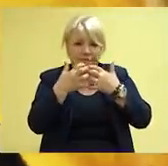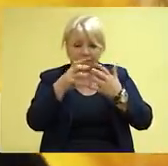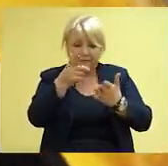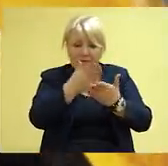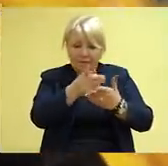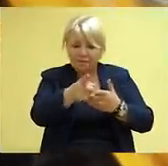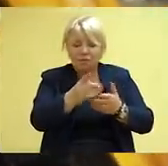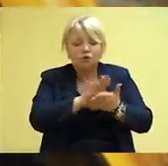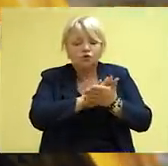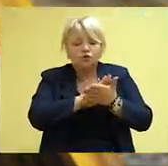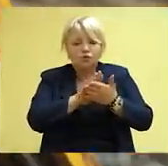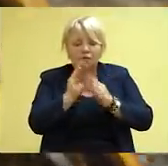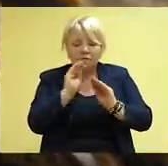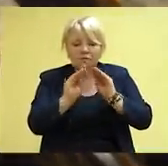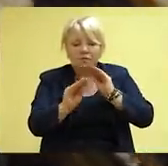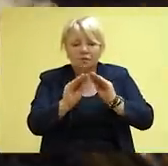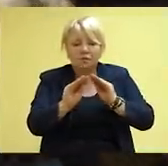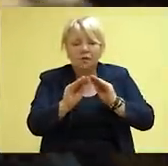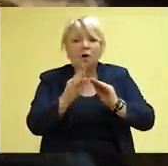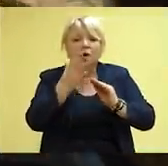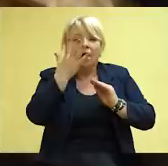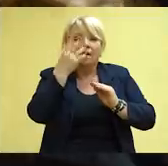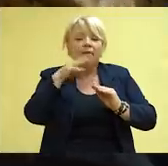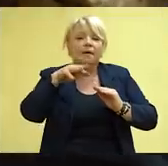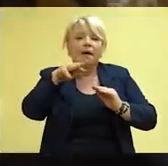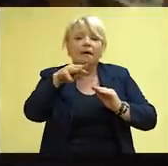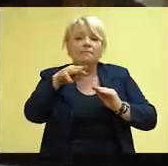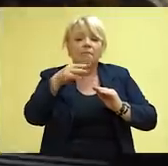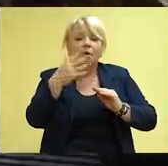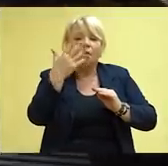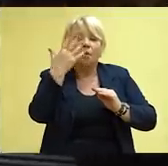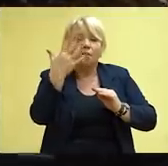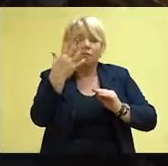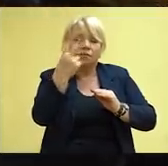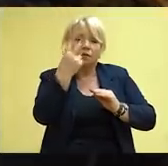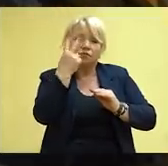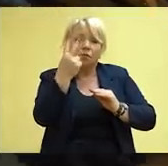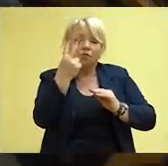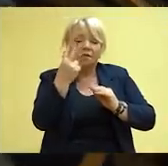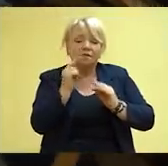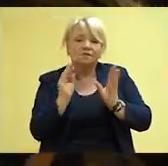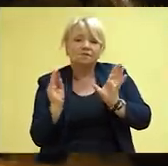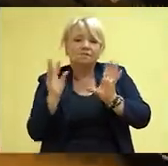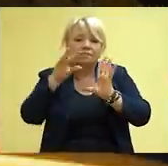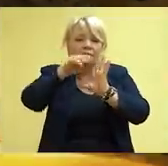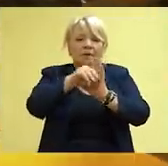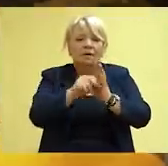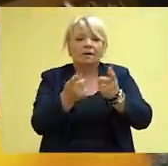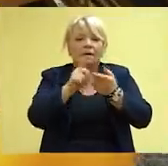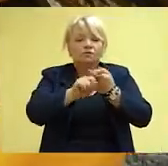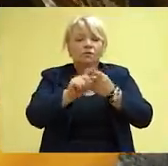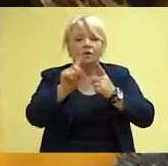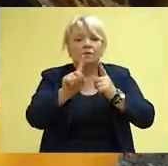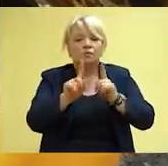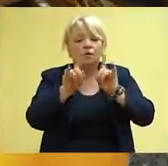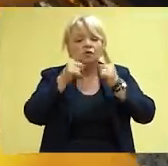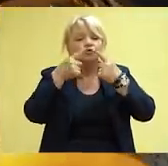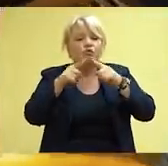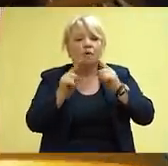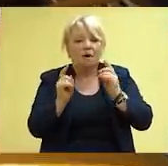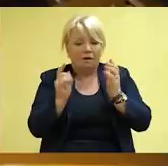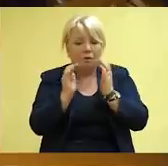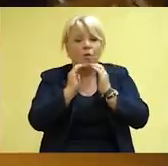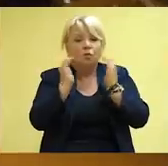კარგა სულთათაა გაწყობილი. კი. M42-ის ელექტროობაზე აწყობილი, იმიტომ რომ M42 ფიზიკურად არ იმართება